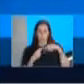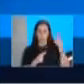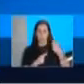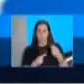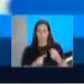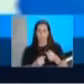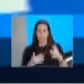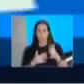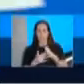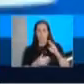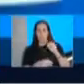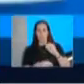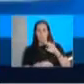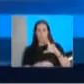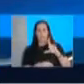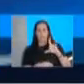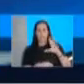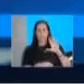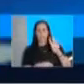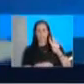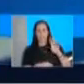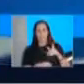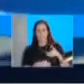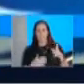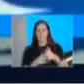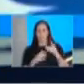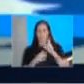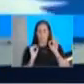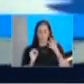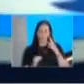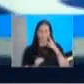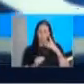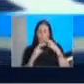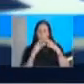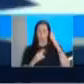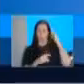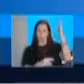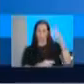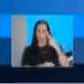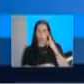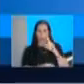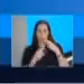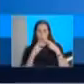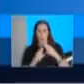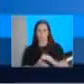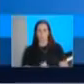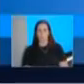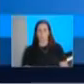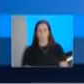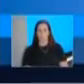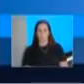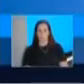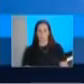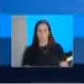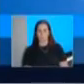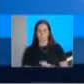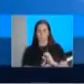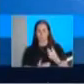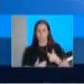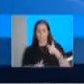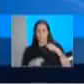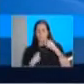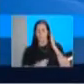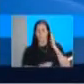הבאה, בחיני מיצב, בחינוך בלתי פורמלי, את התוצאות אתה רואה בדיוק לדבר רחוק. ואם לא בא שר חינוך עם